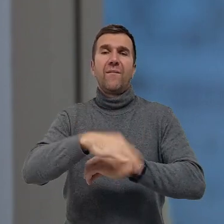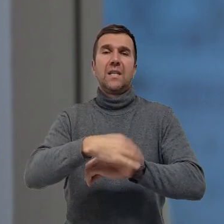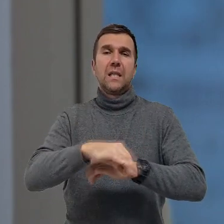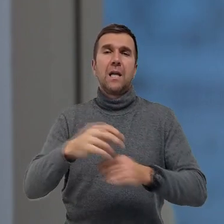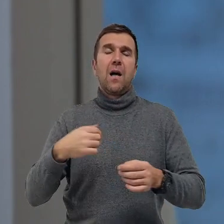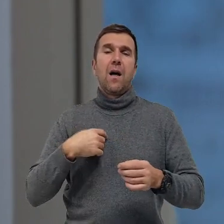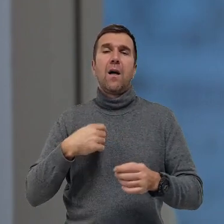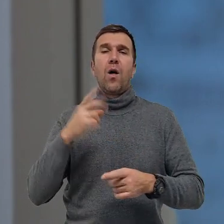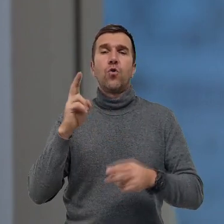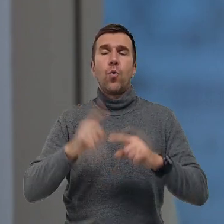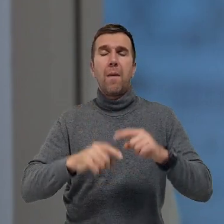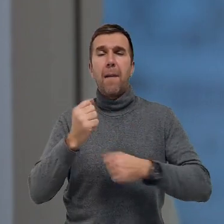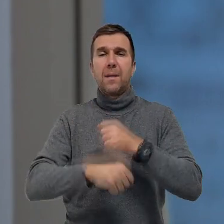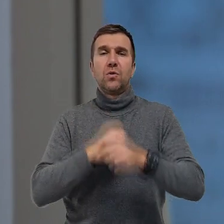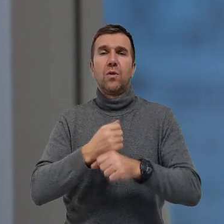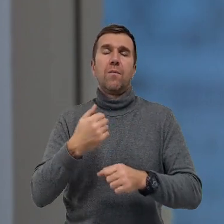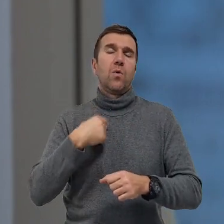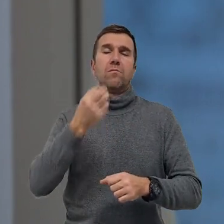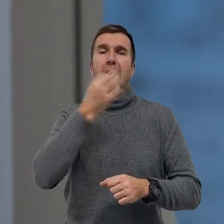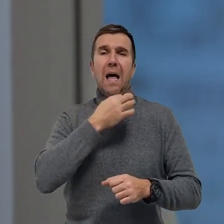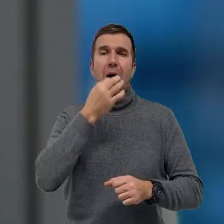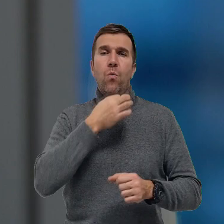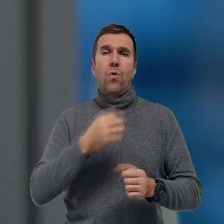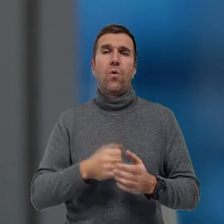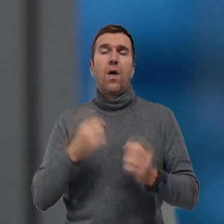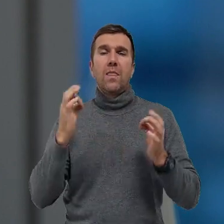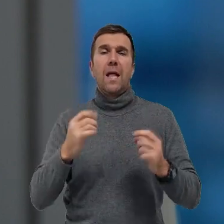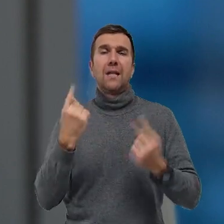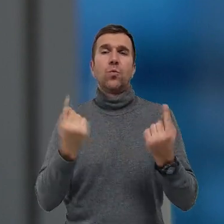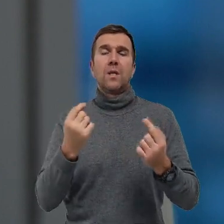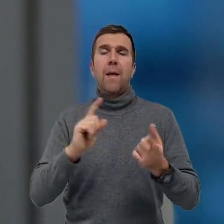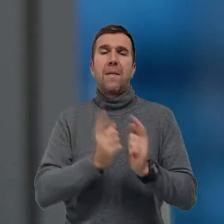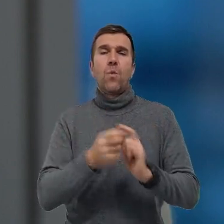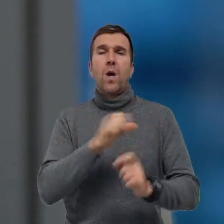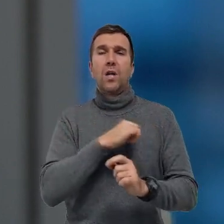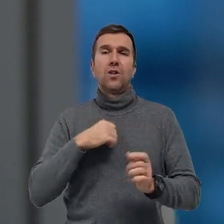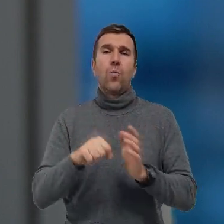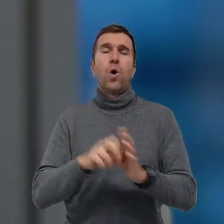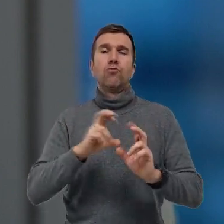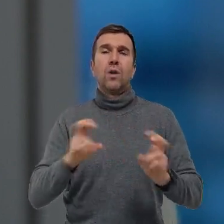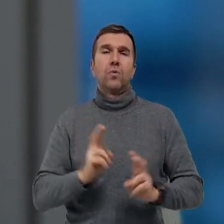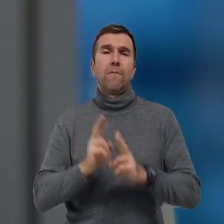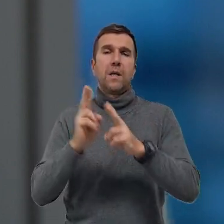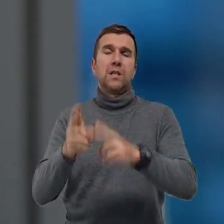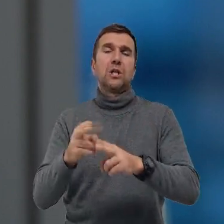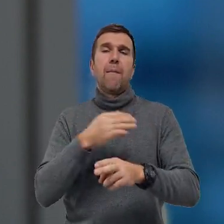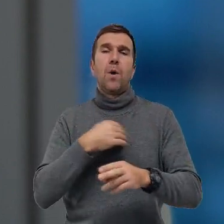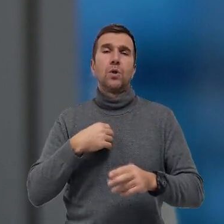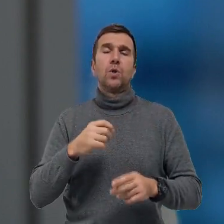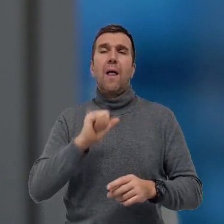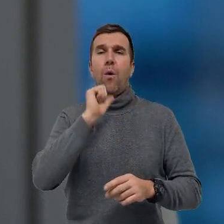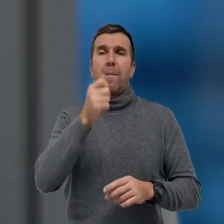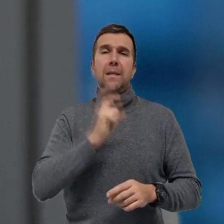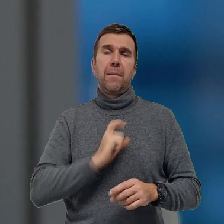uniwersytetach. Praktyków właściwie nie znałam. Teraz sytuacja się zmieniła od czasu wstąpienia Polski do Europejskiej